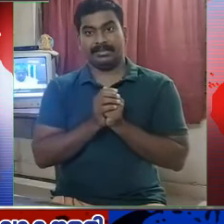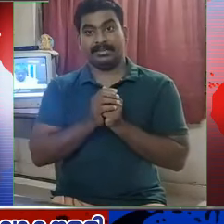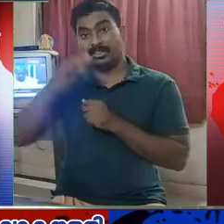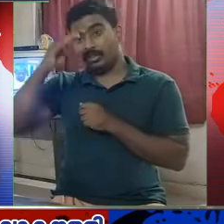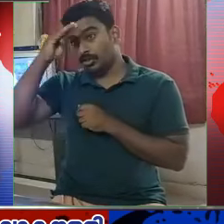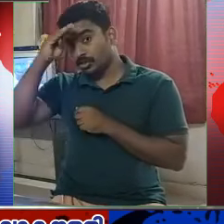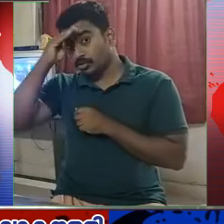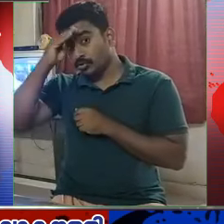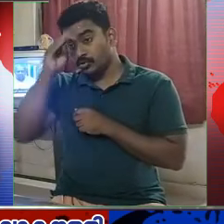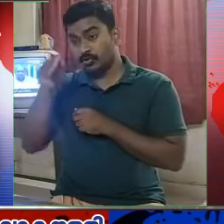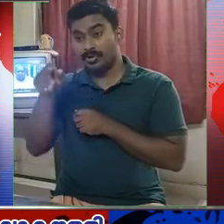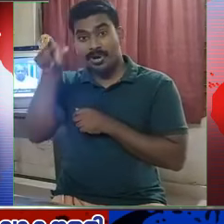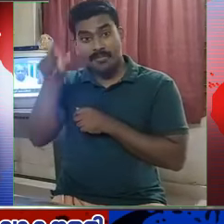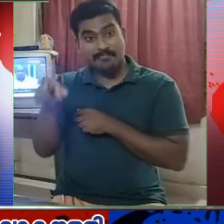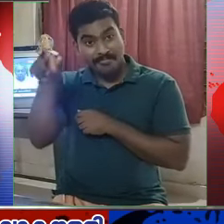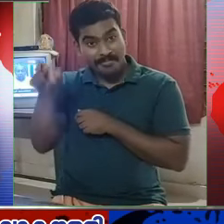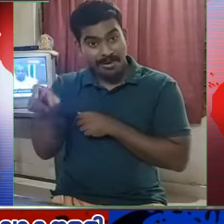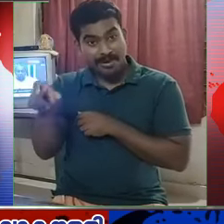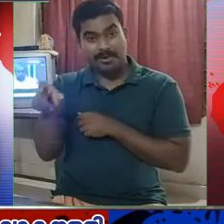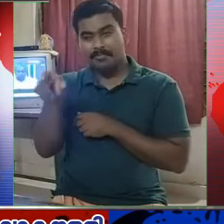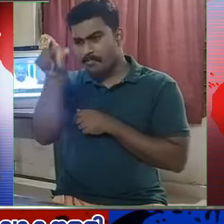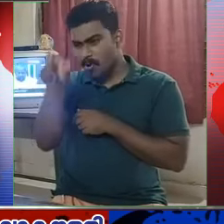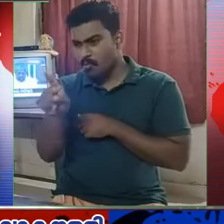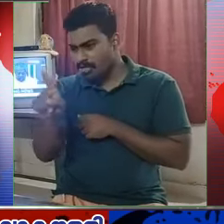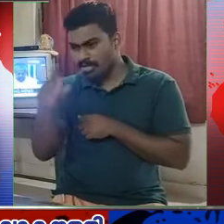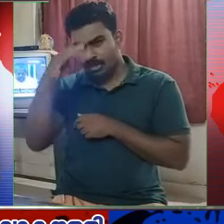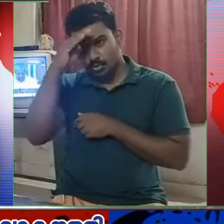പുതിയ വ്യാപന സാധ്യതകൾ അടക്കുക,